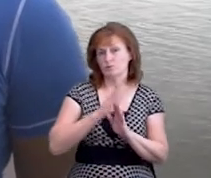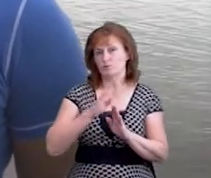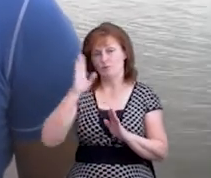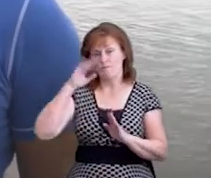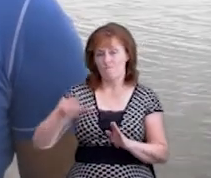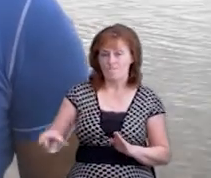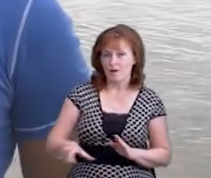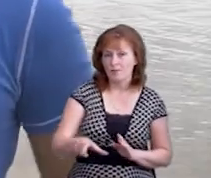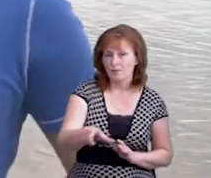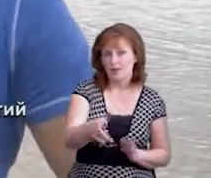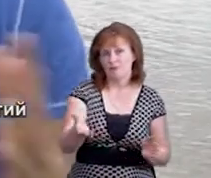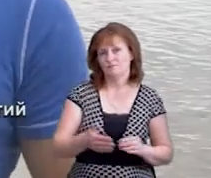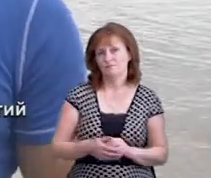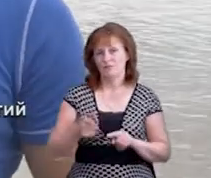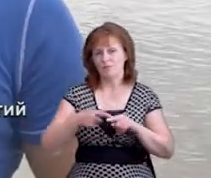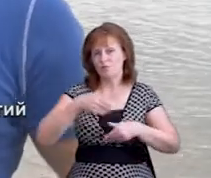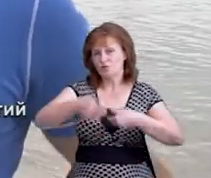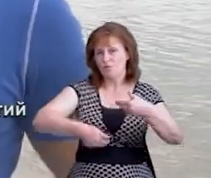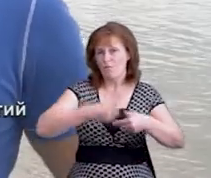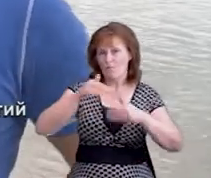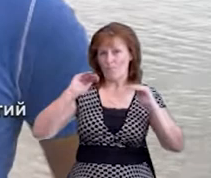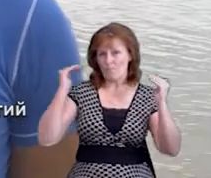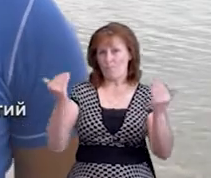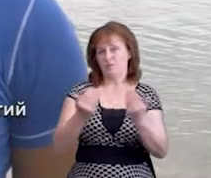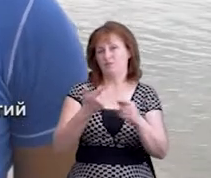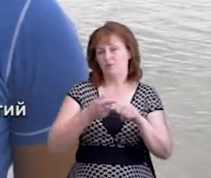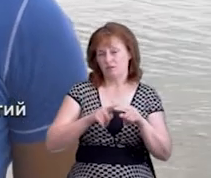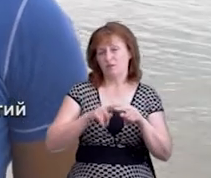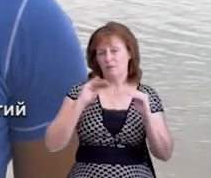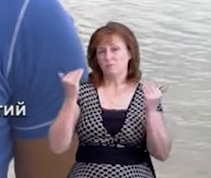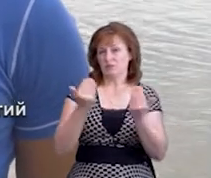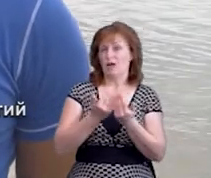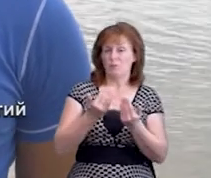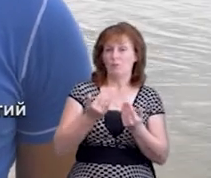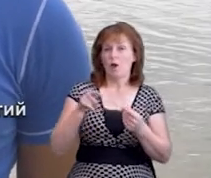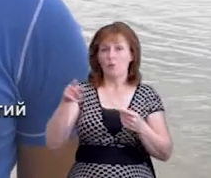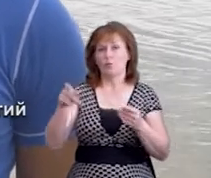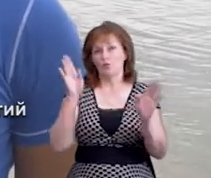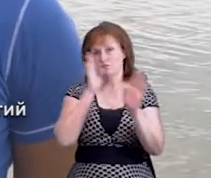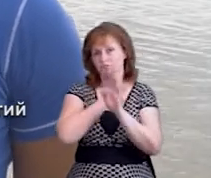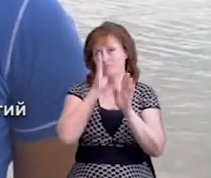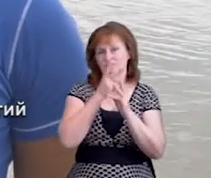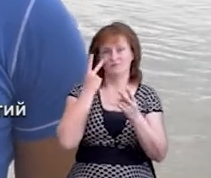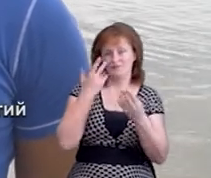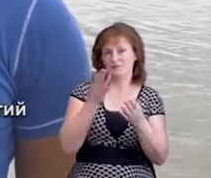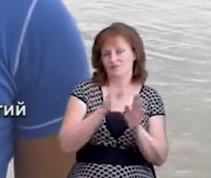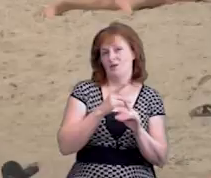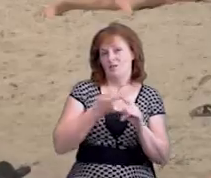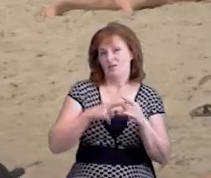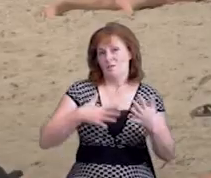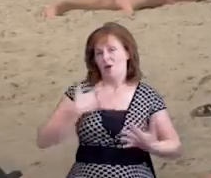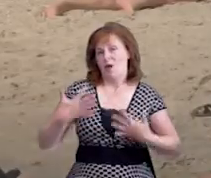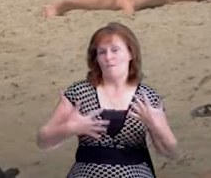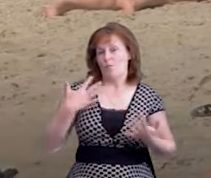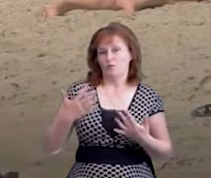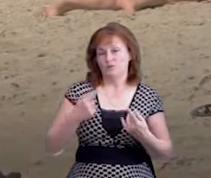Ну, сама атмосфера в басейні все-таки замкнуте пространство, і як не круті, воно надоїдає. А на відкритому повітрі сюди емоцій побільше.